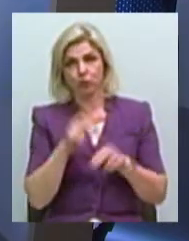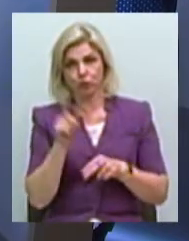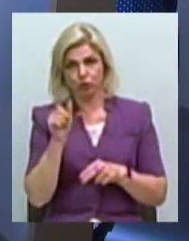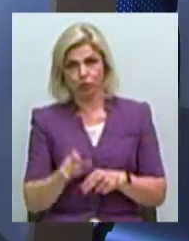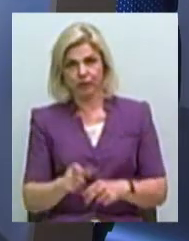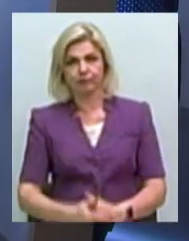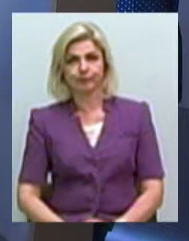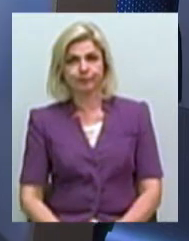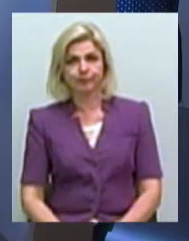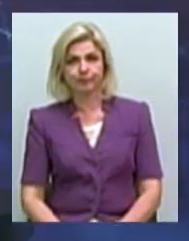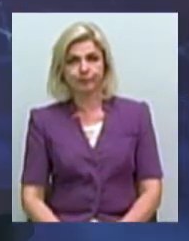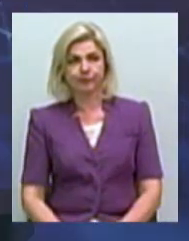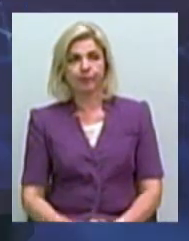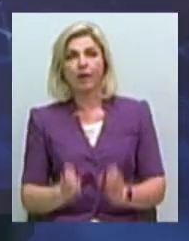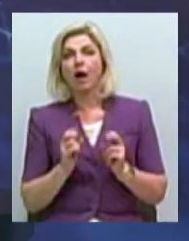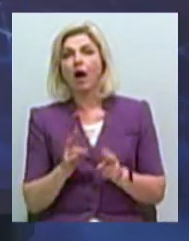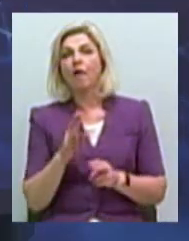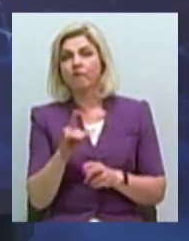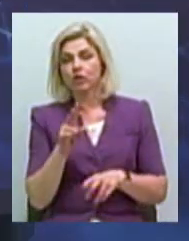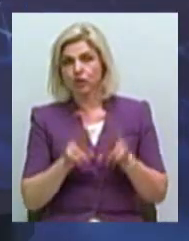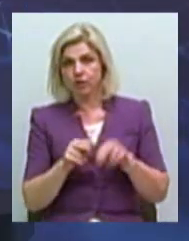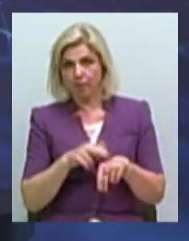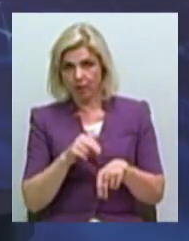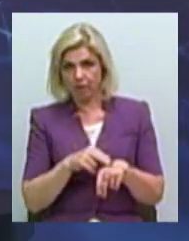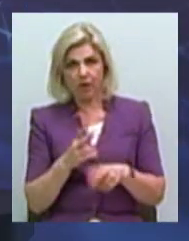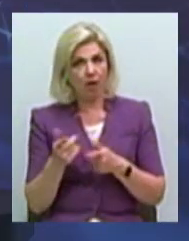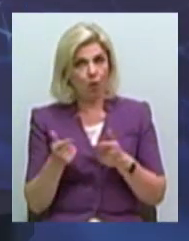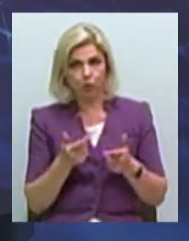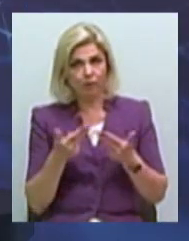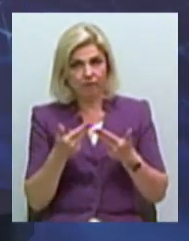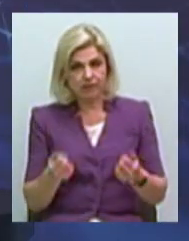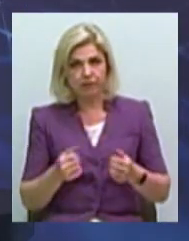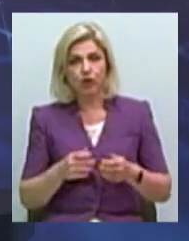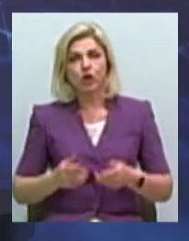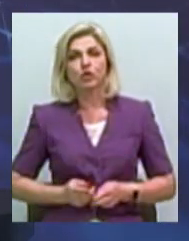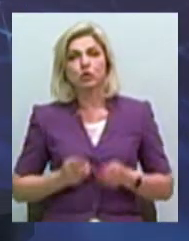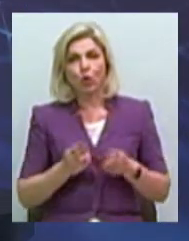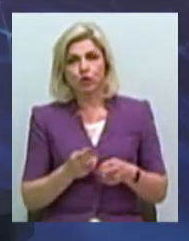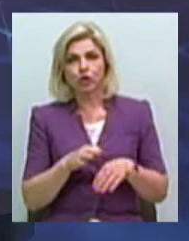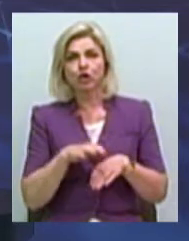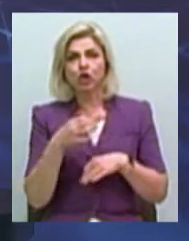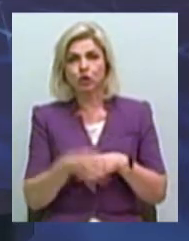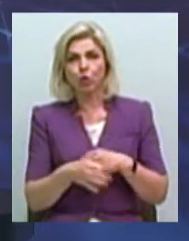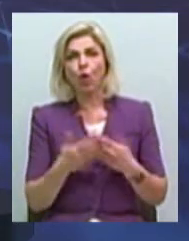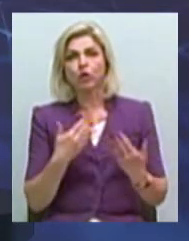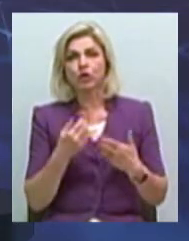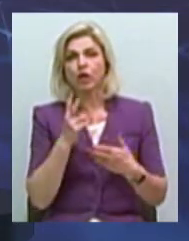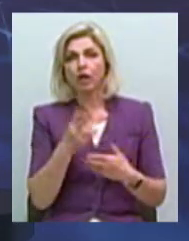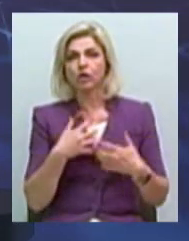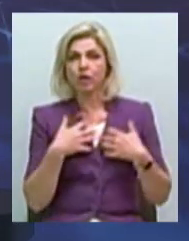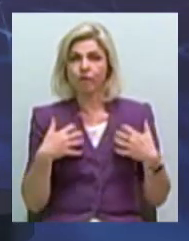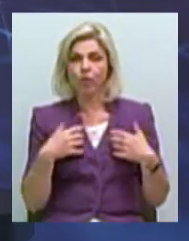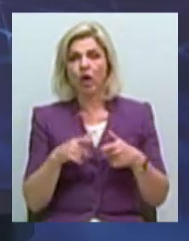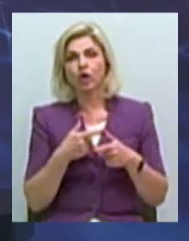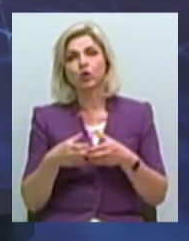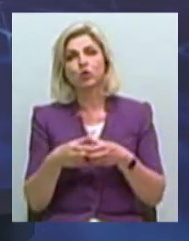злочин. Як ви вважаєте, правоохоронці не готові визнавати злочином жорстокі дії по відношенню до тварин? Чи суспільство